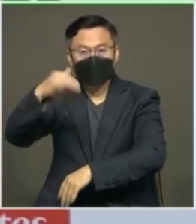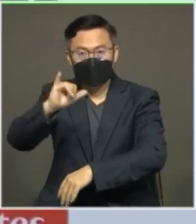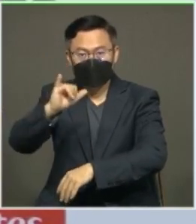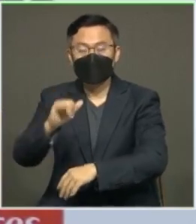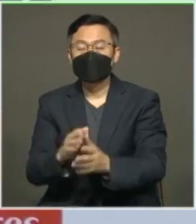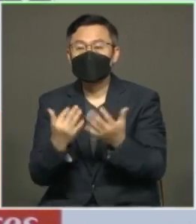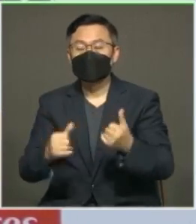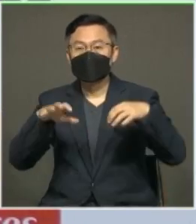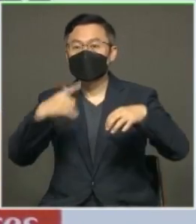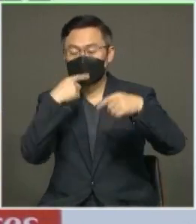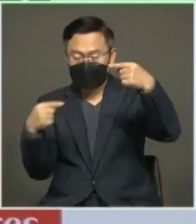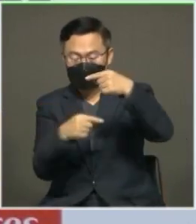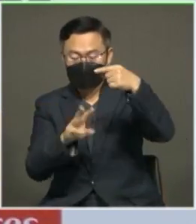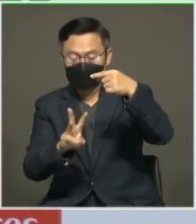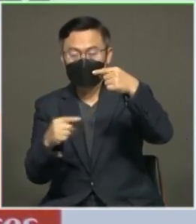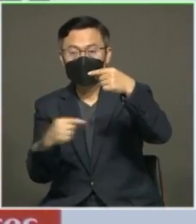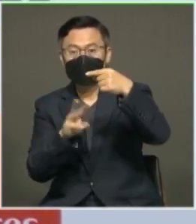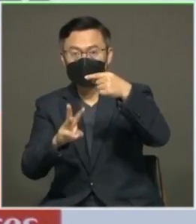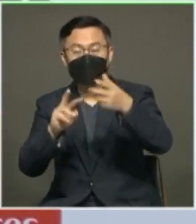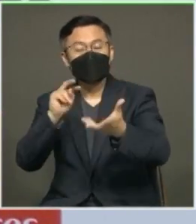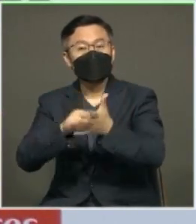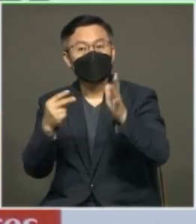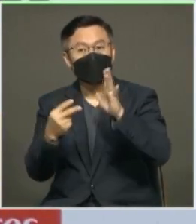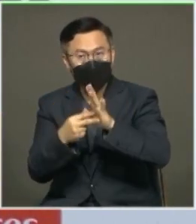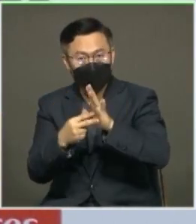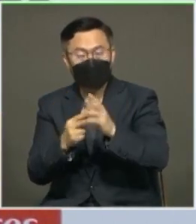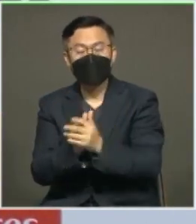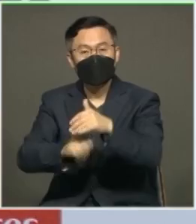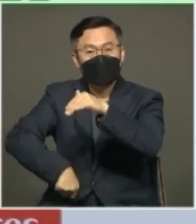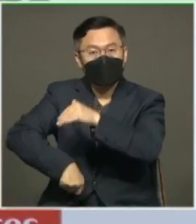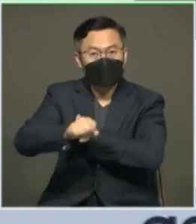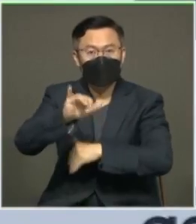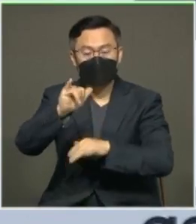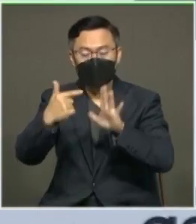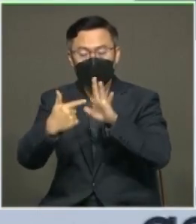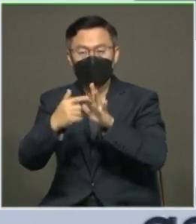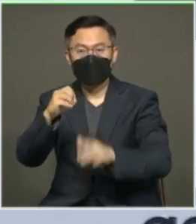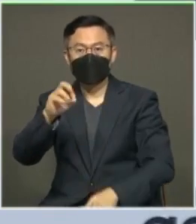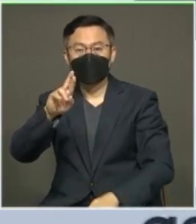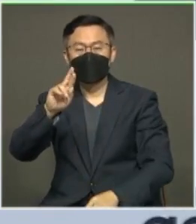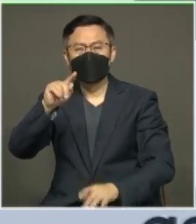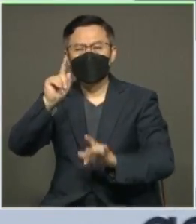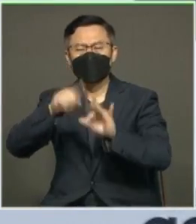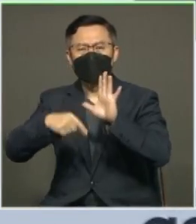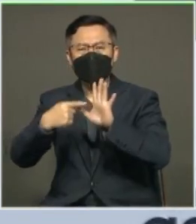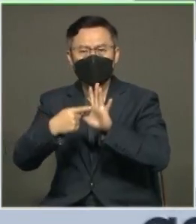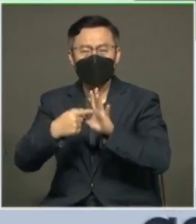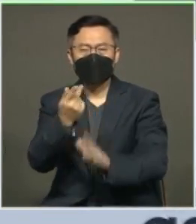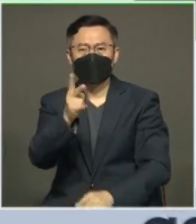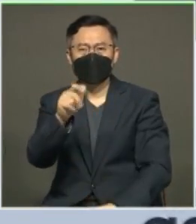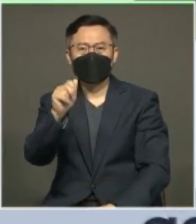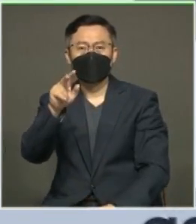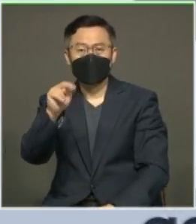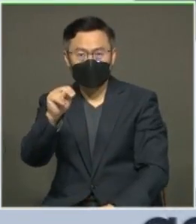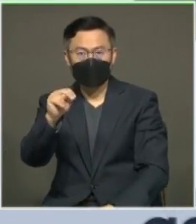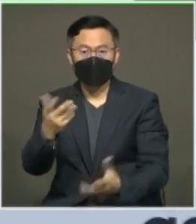เชสเตอร์ยูไนเต็ดเองก็คืออยู่ในพื้นที่ของฟุตบอลยูโรป้าคอนเฟอเรนซ์ลีก ก็ไปหาความท้าทายใหม่ๆไงยังไม่เคยเล่นก็